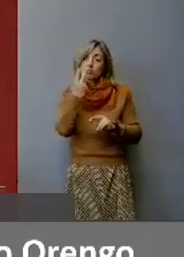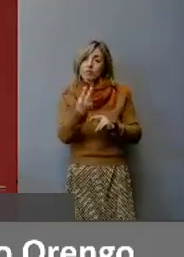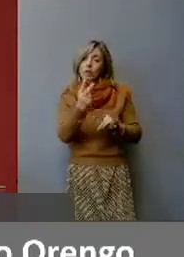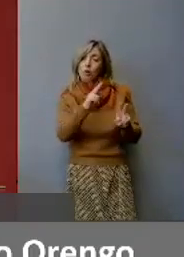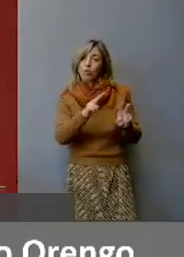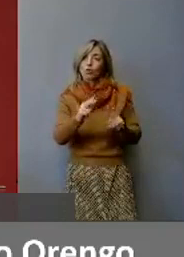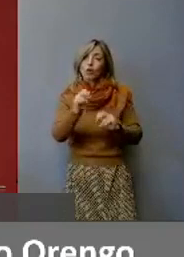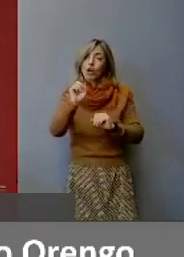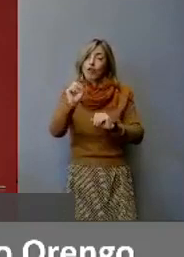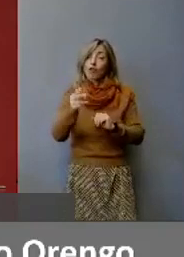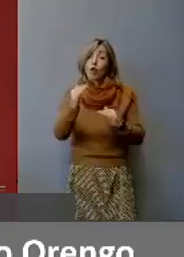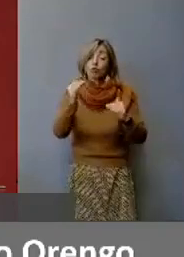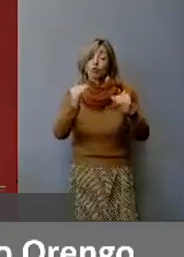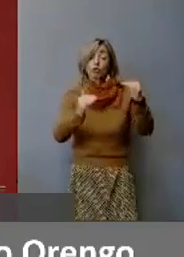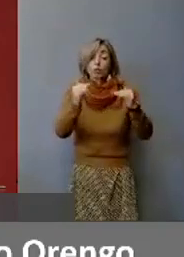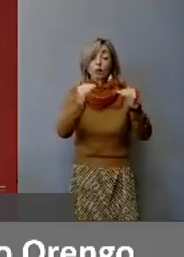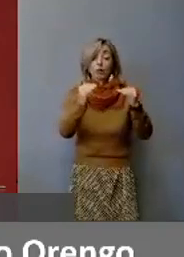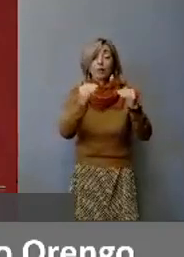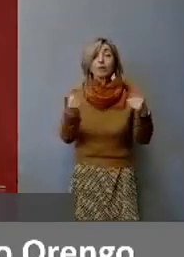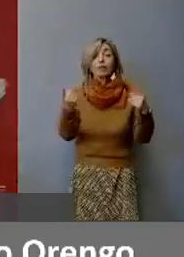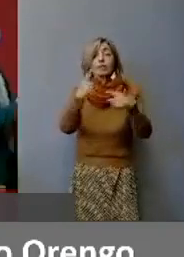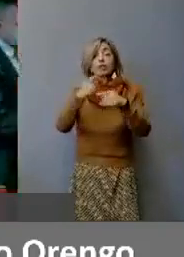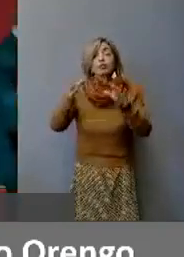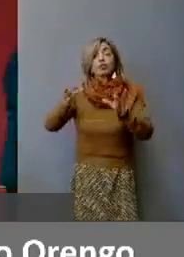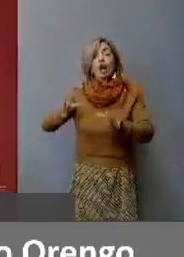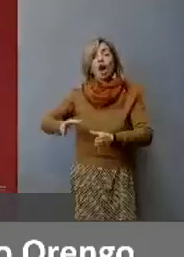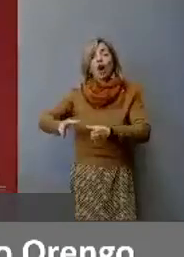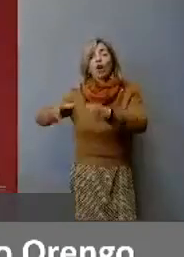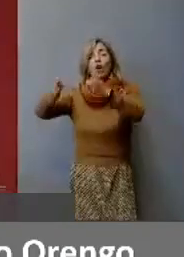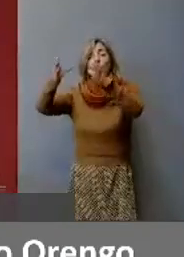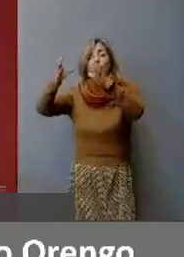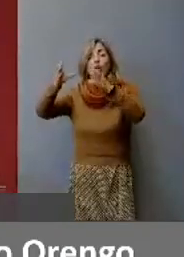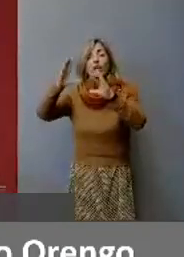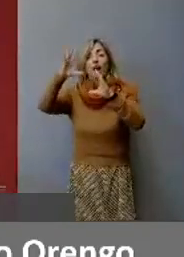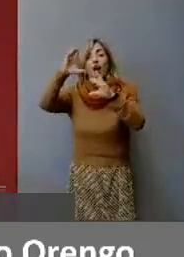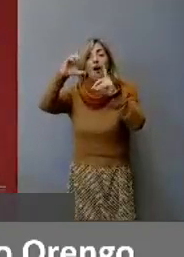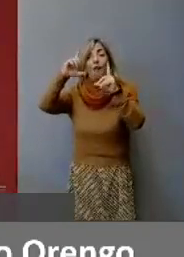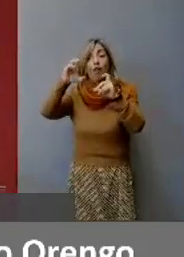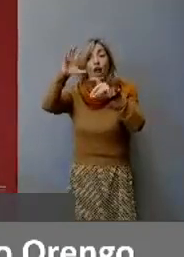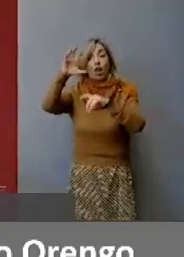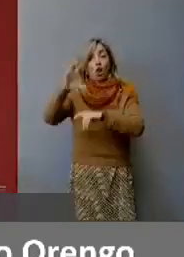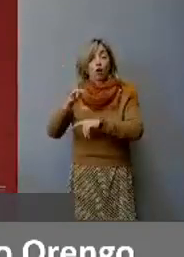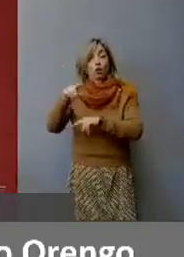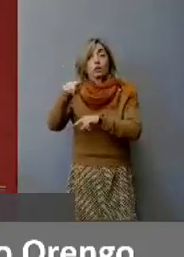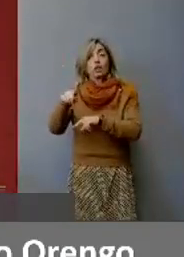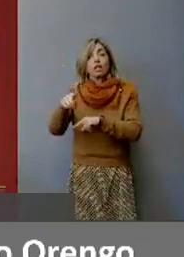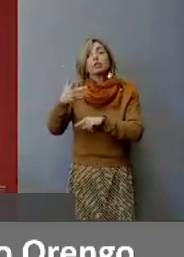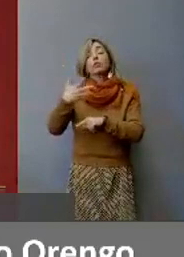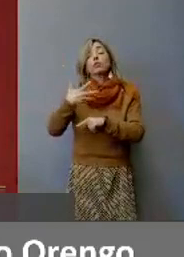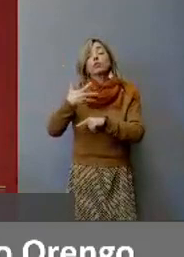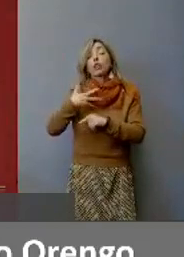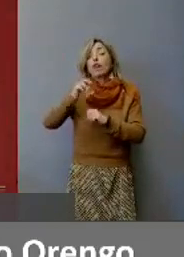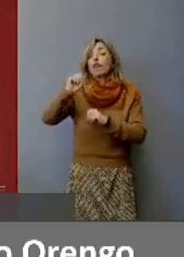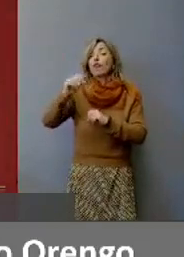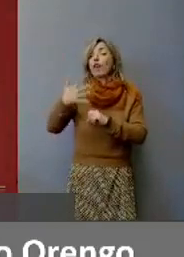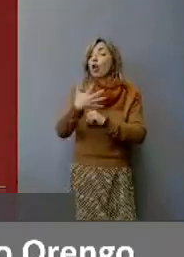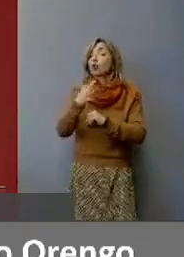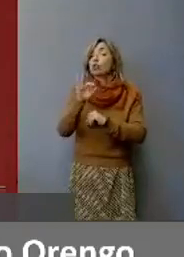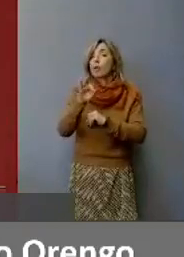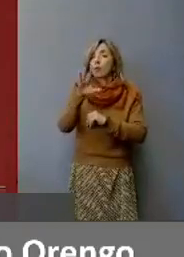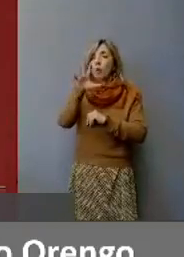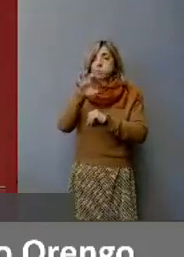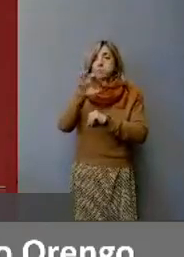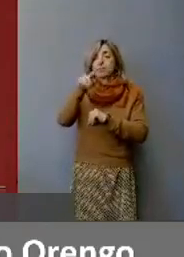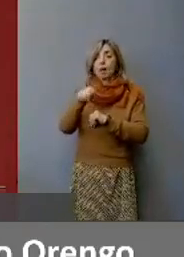laddove ci sarà la colonnina velox fissa si registrerà la velocità di punta sul momento quindi il